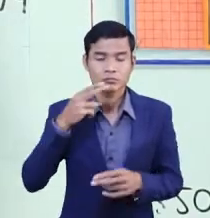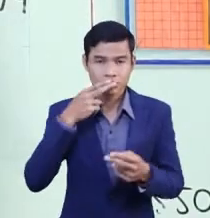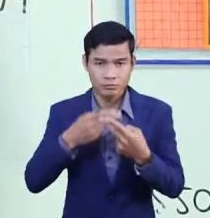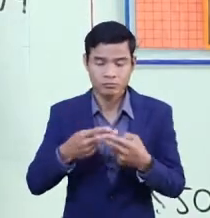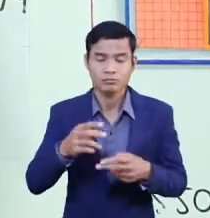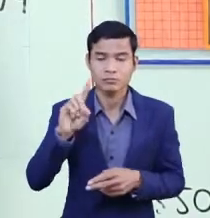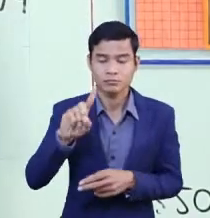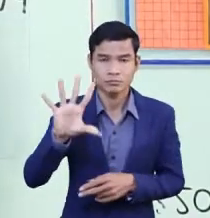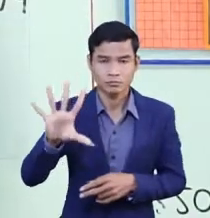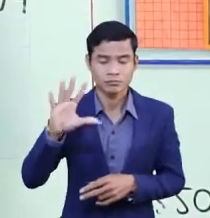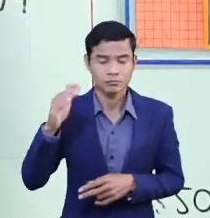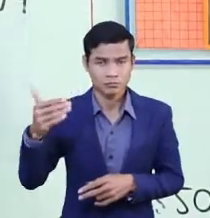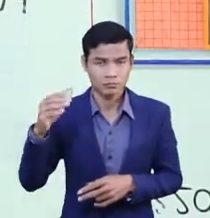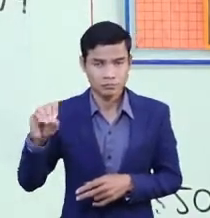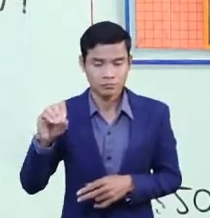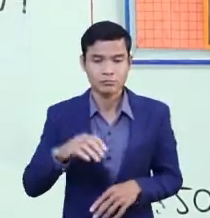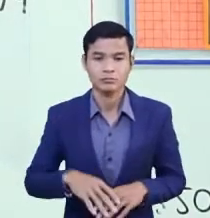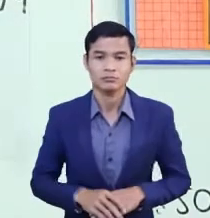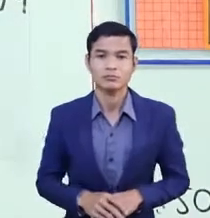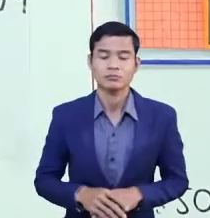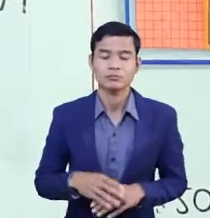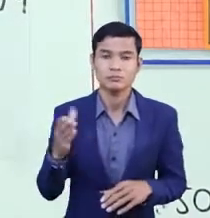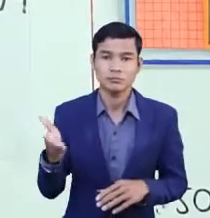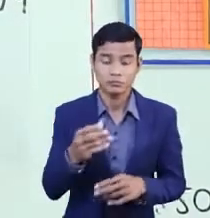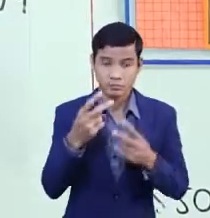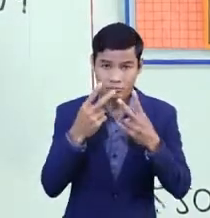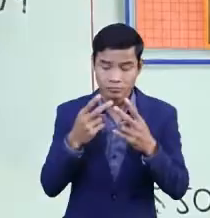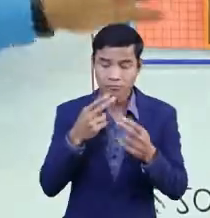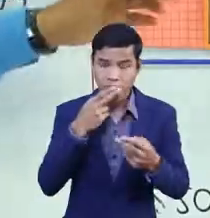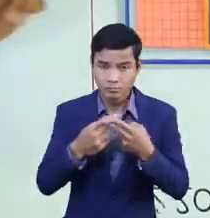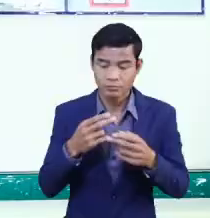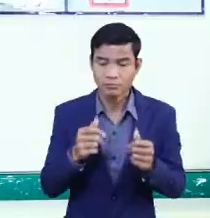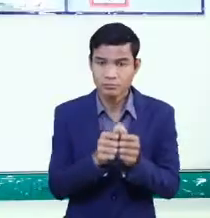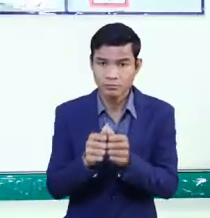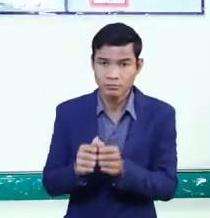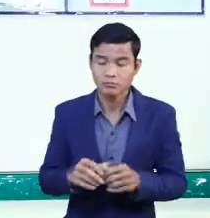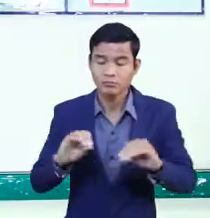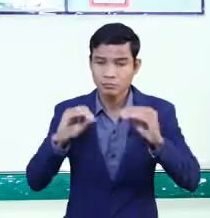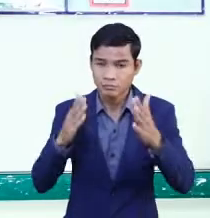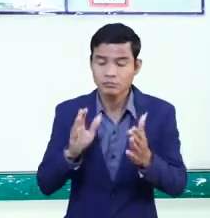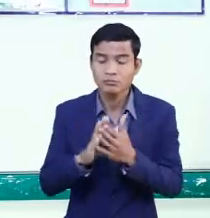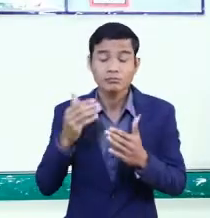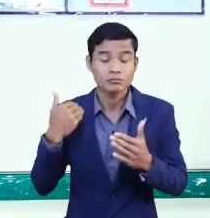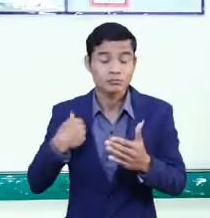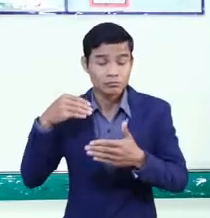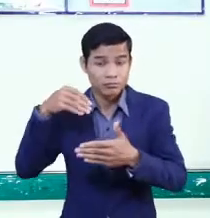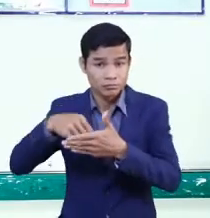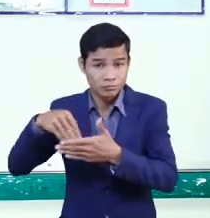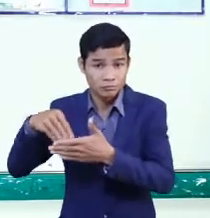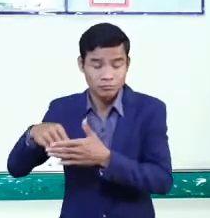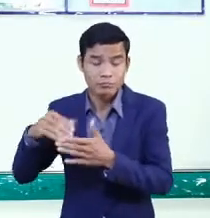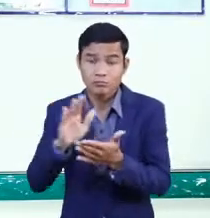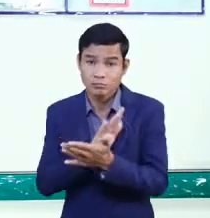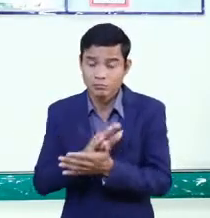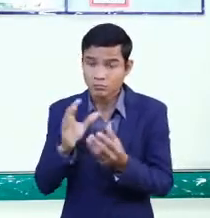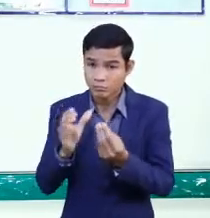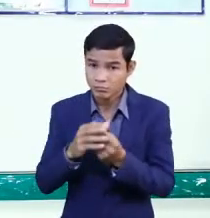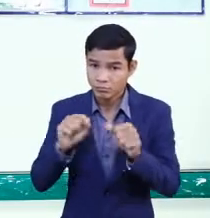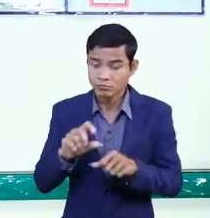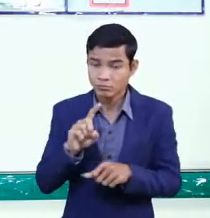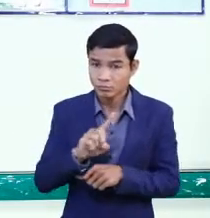1590ចឹងណា1590ចាអញ្ចឹងកូនទៀងទាត់ចម្លើយជាមួយនឹងការដកបន្ទះចំនួនមើលកូនត្រឹមត្រូវទេកូនណាតោះ